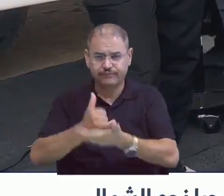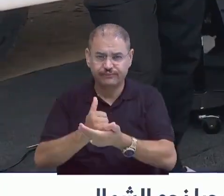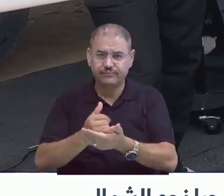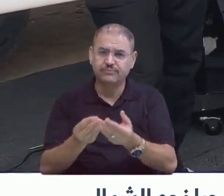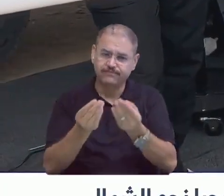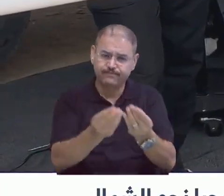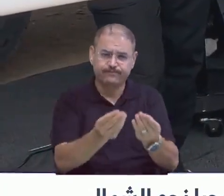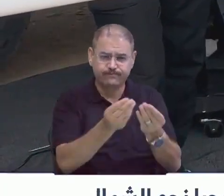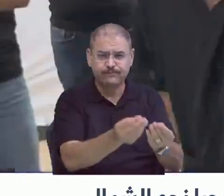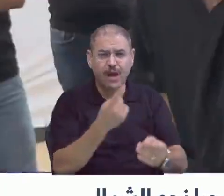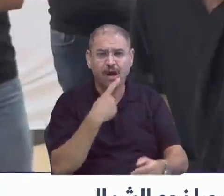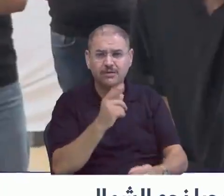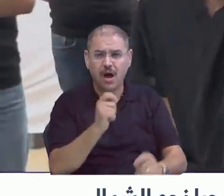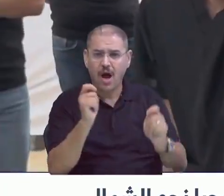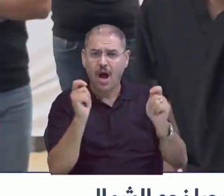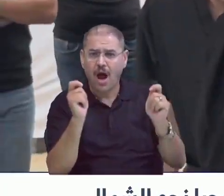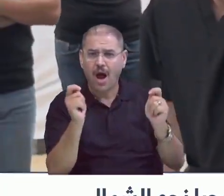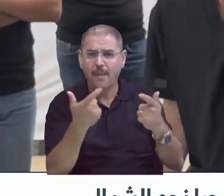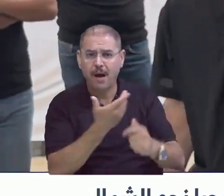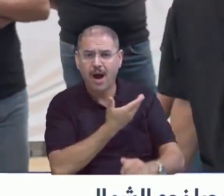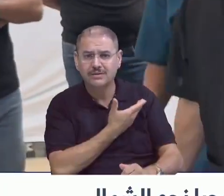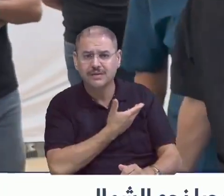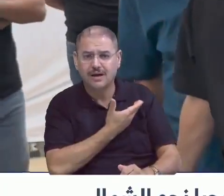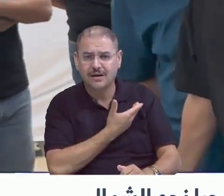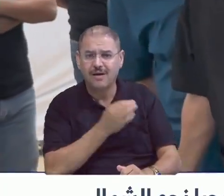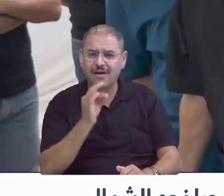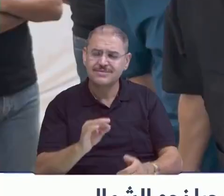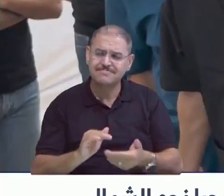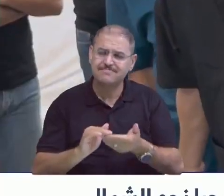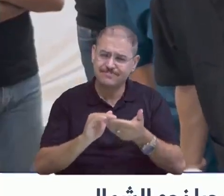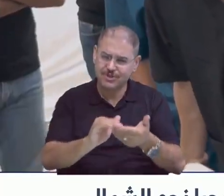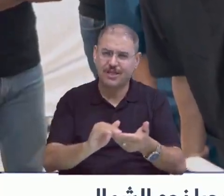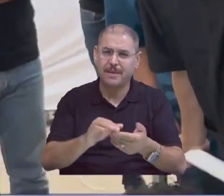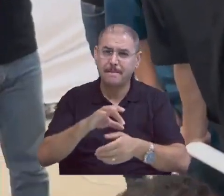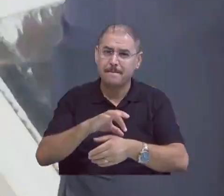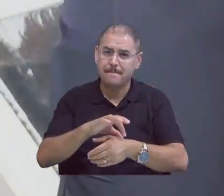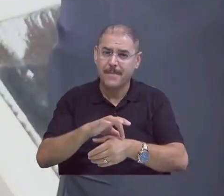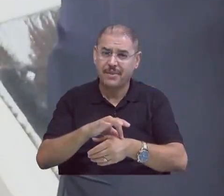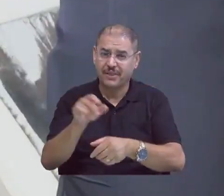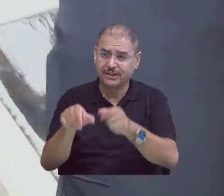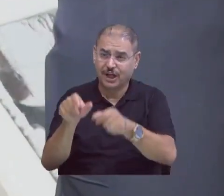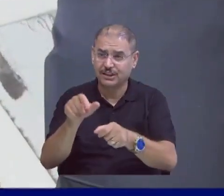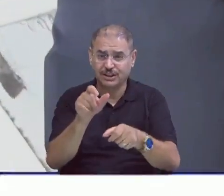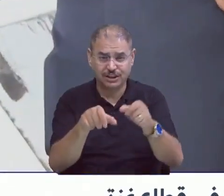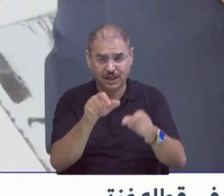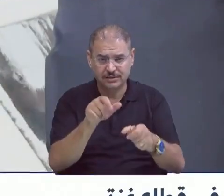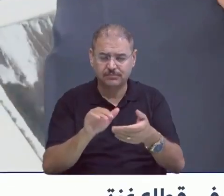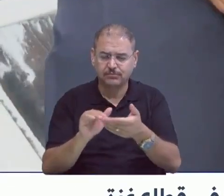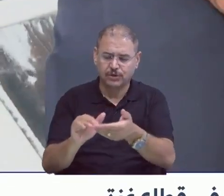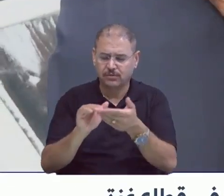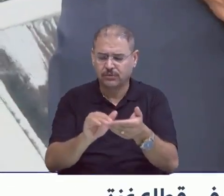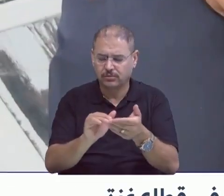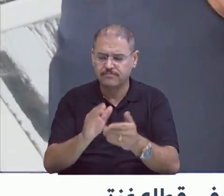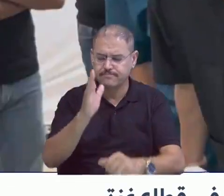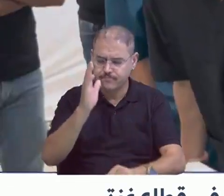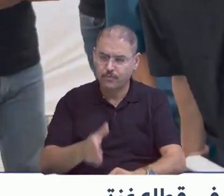القطاع من خلال تقييم حالة المريض لتركيب الطرف الاصطناعي حيث تتيح لهم استعادة القدرة